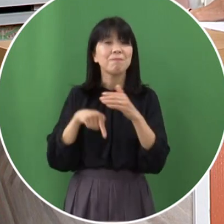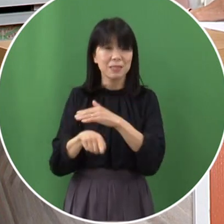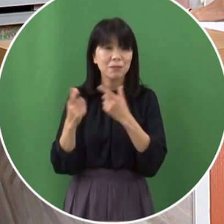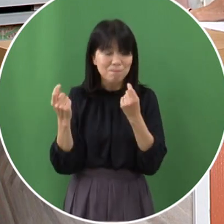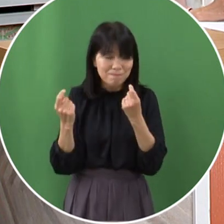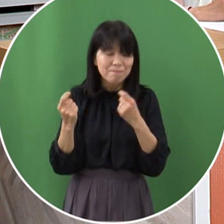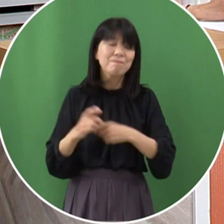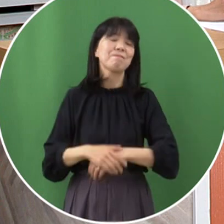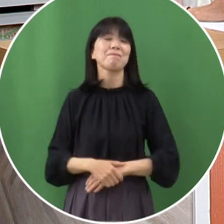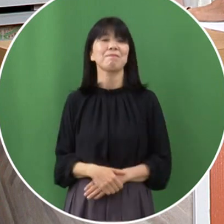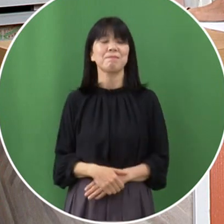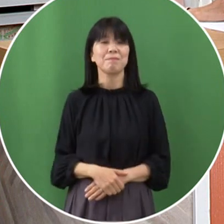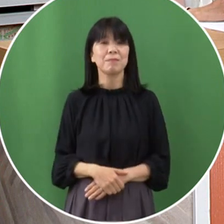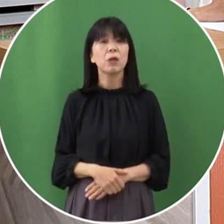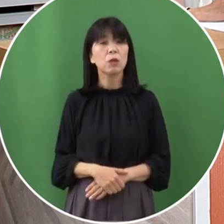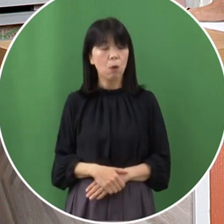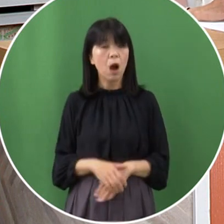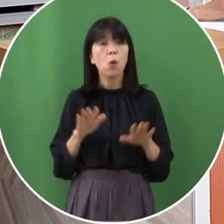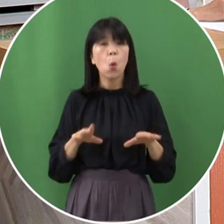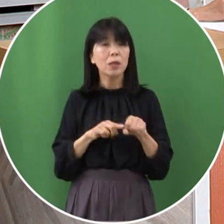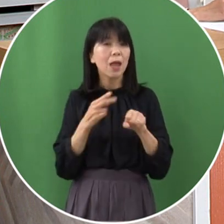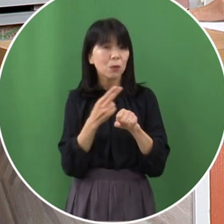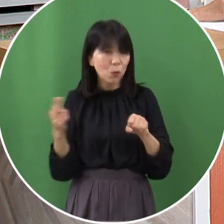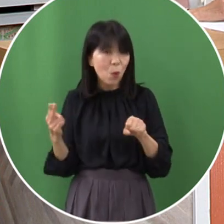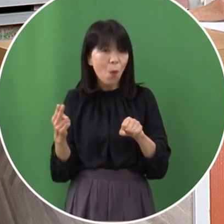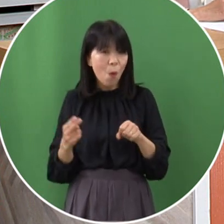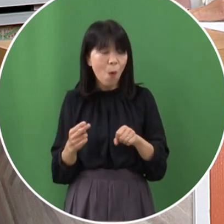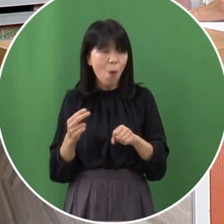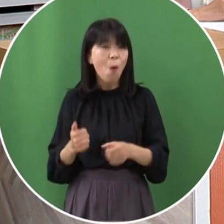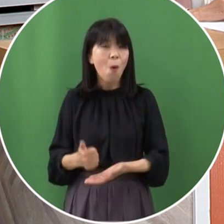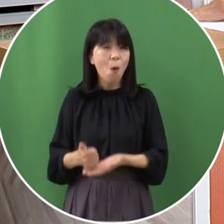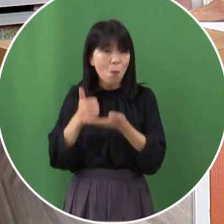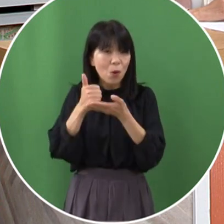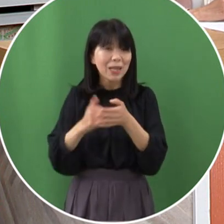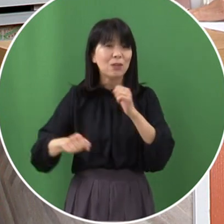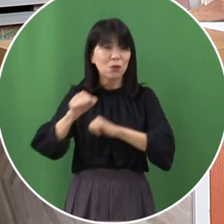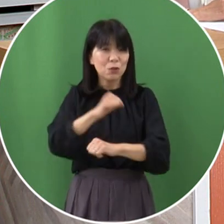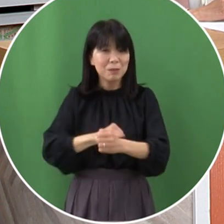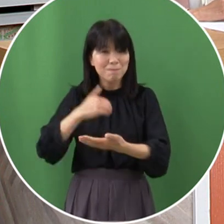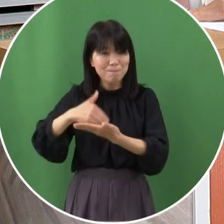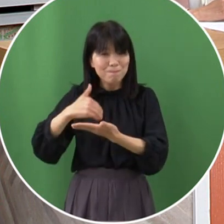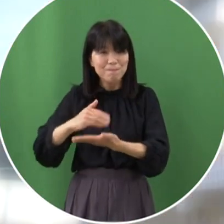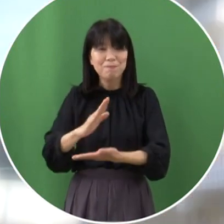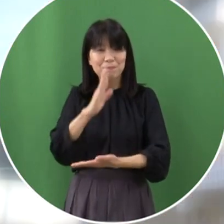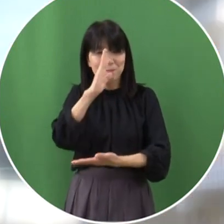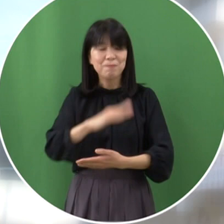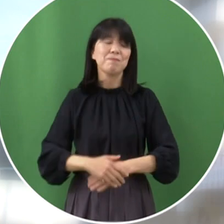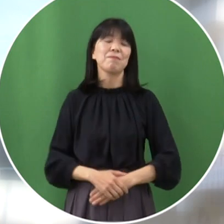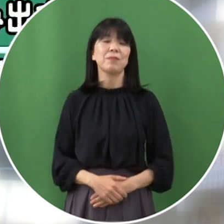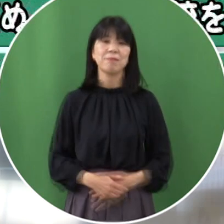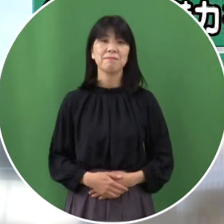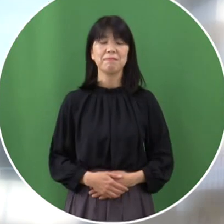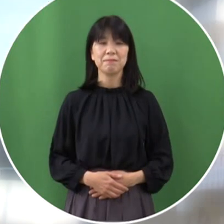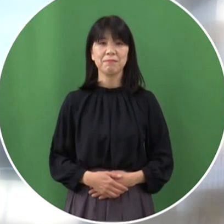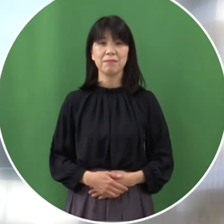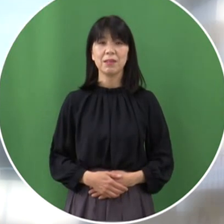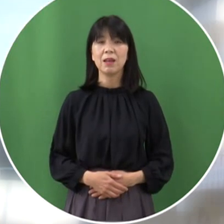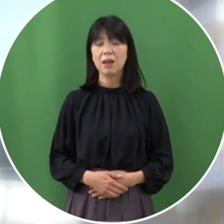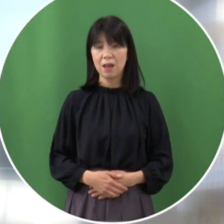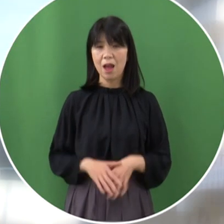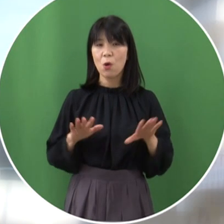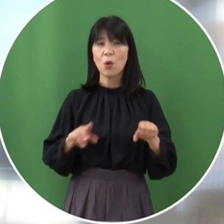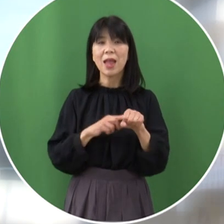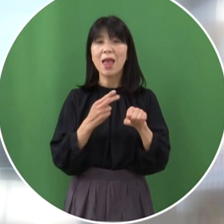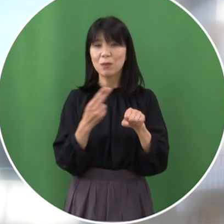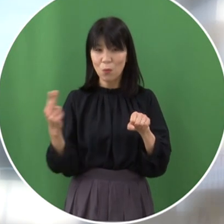ね。それでは今年度の主な取り組みについて教えていただけますか。 はい、今年度は大きく6つの